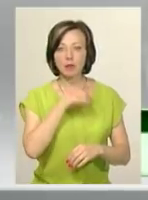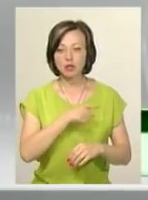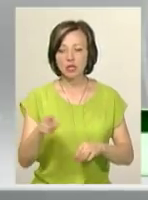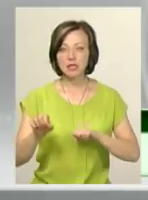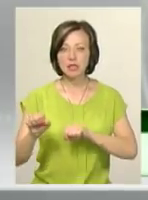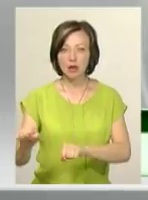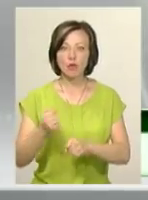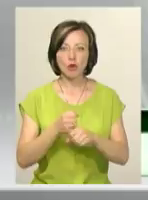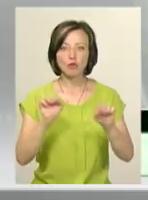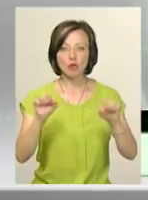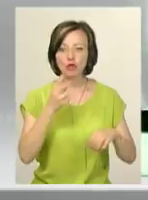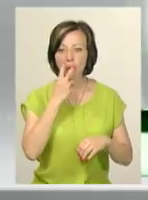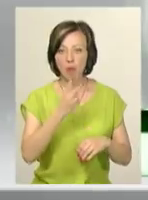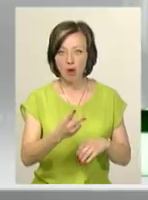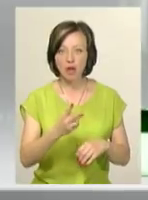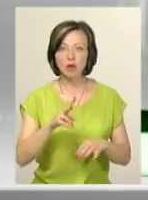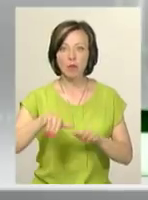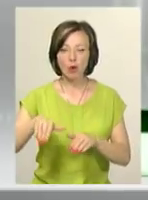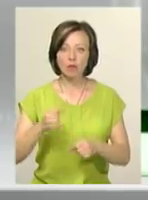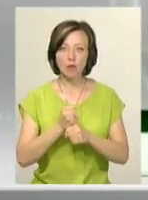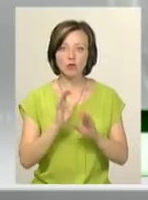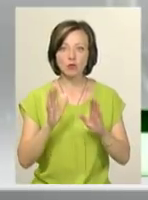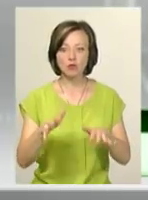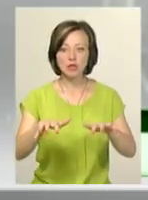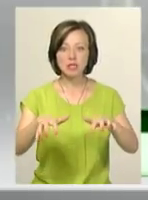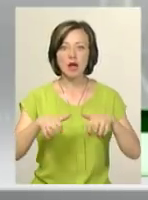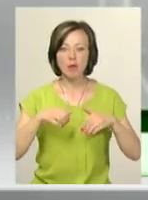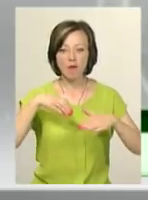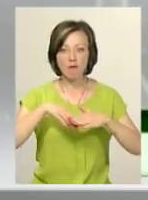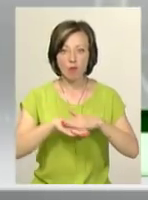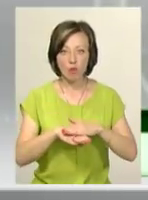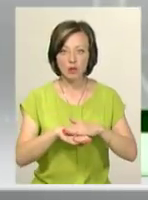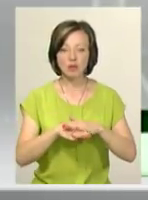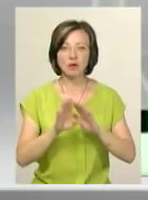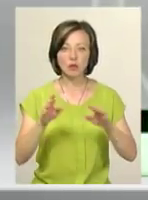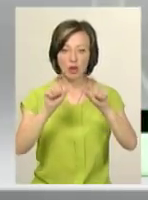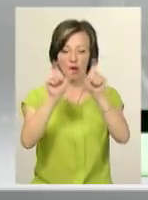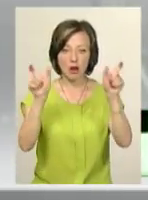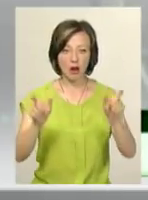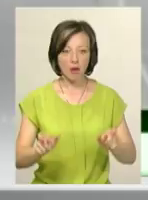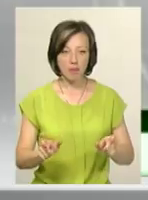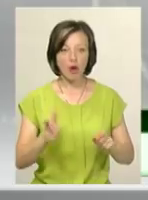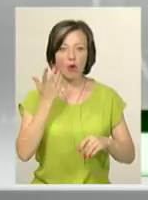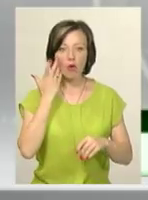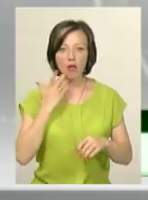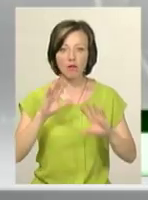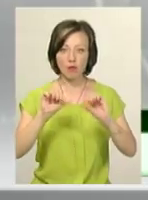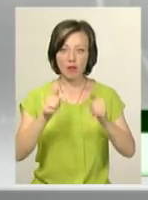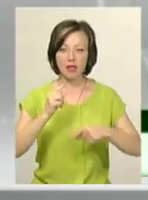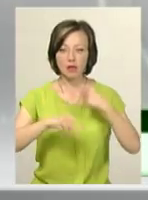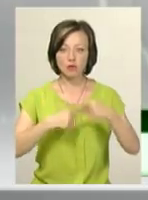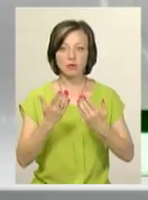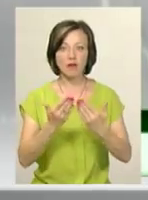захисту роботи можна буде побачити, потім роботи будуть забрані у фонди, їх будуть вдягати в рами. І вже коли буде формуватися